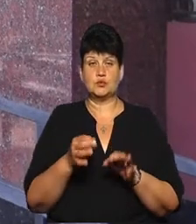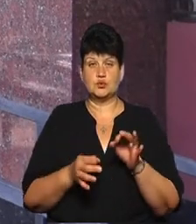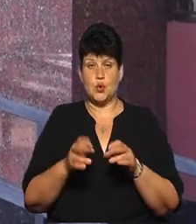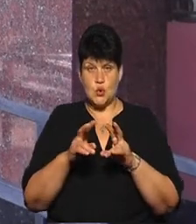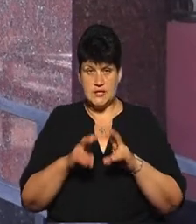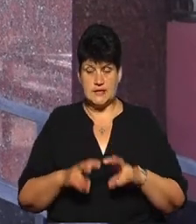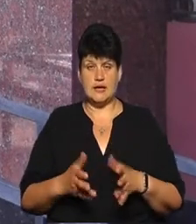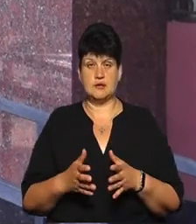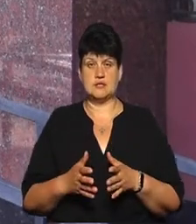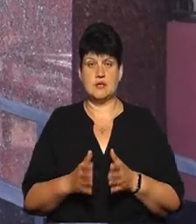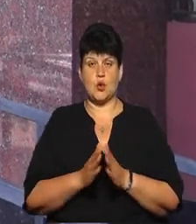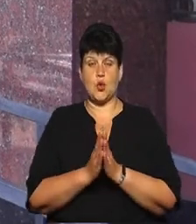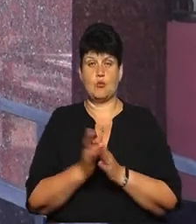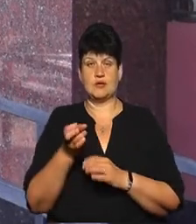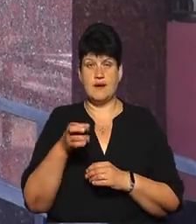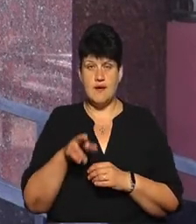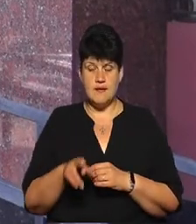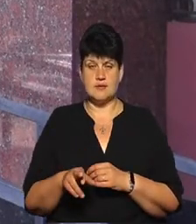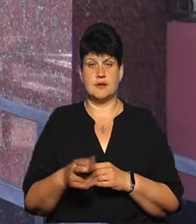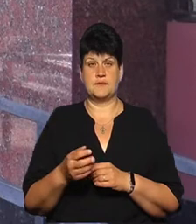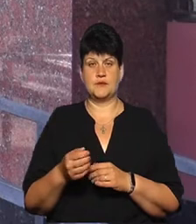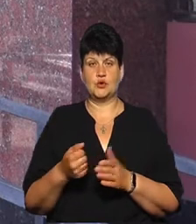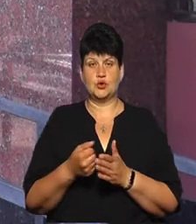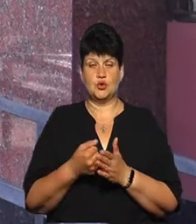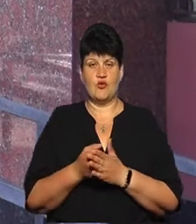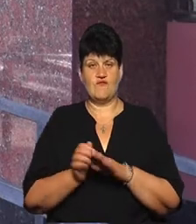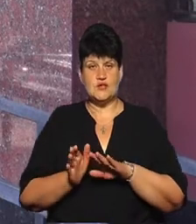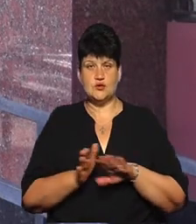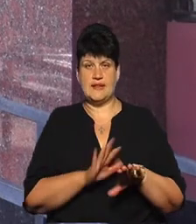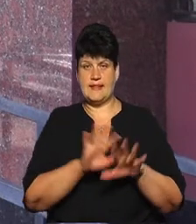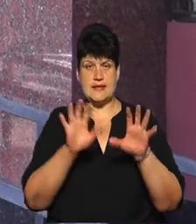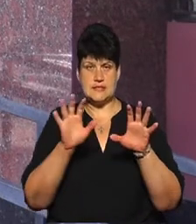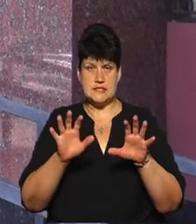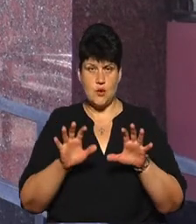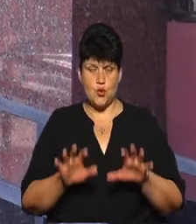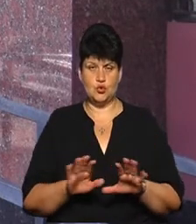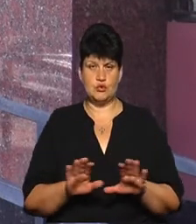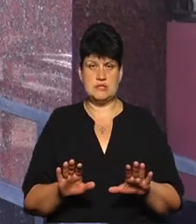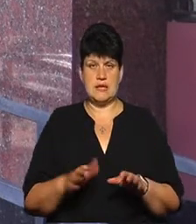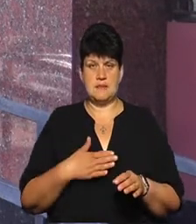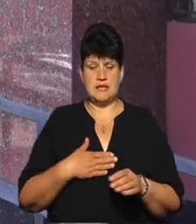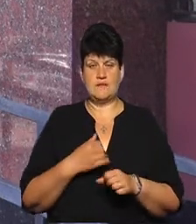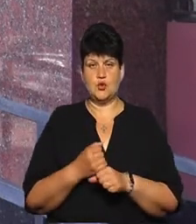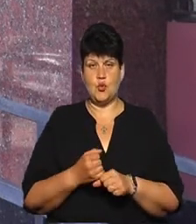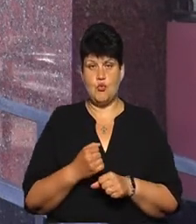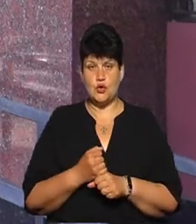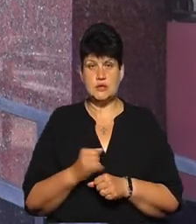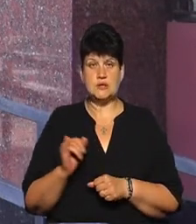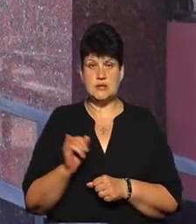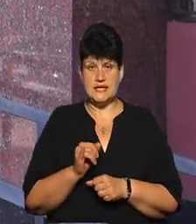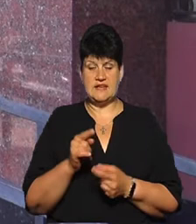моє клопотання щодо відсторонення, незаконності відсторонення мене від роботи. І,